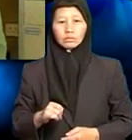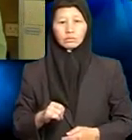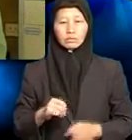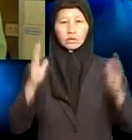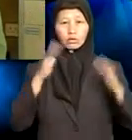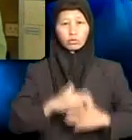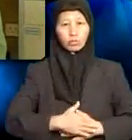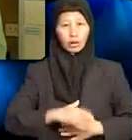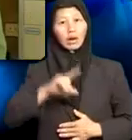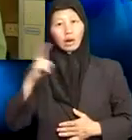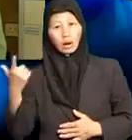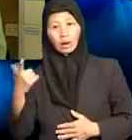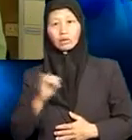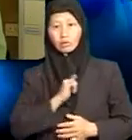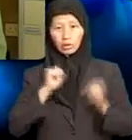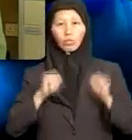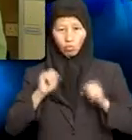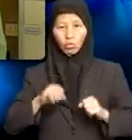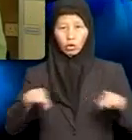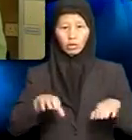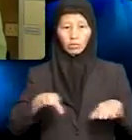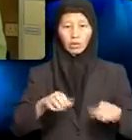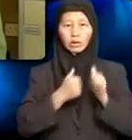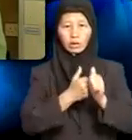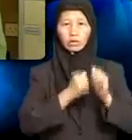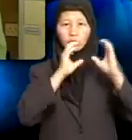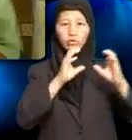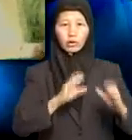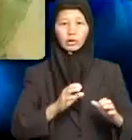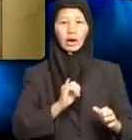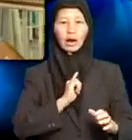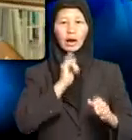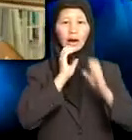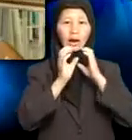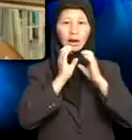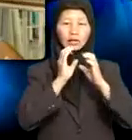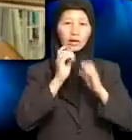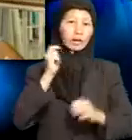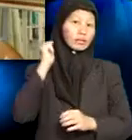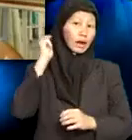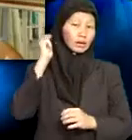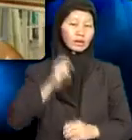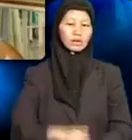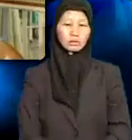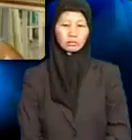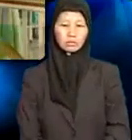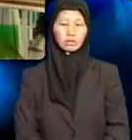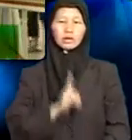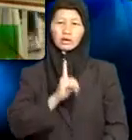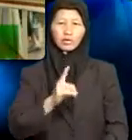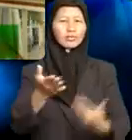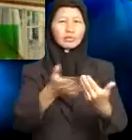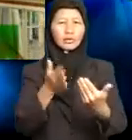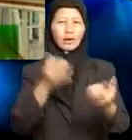sembahyang yang lain saya dapat lakukan ikut cara yang saya katakan tadi. Islam ada banyak cara dan amat